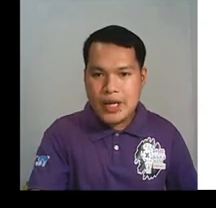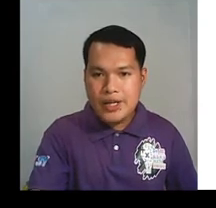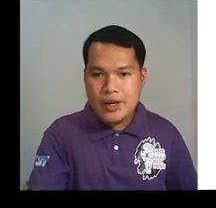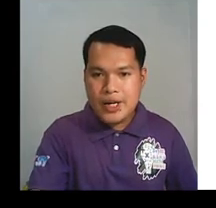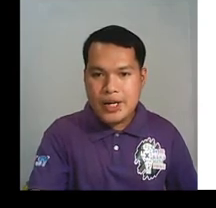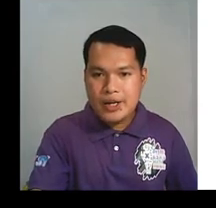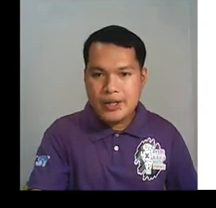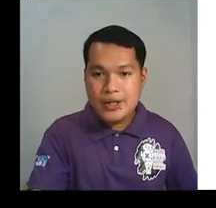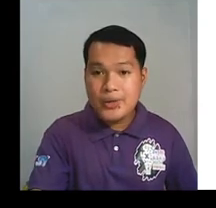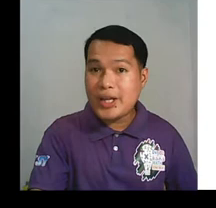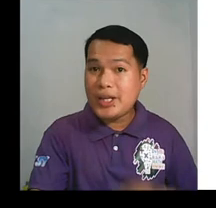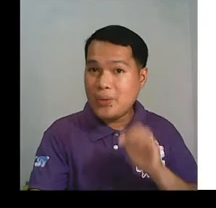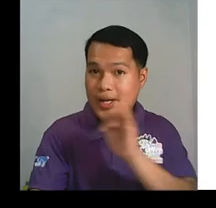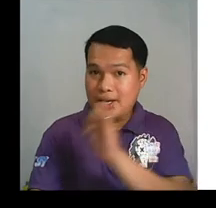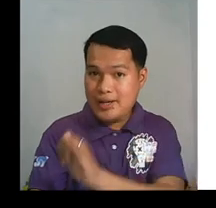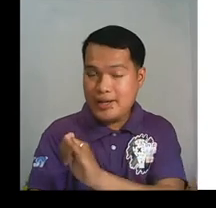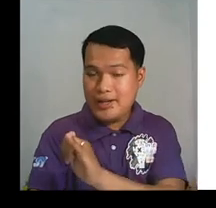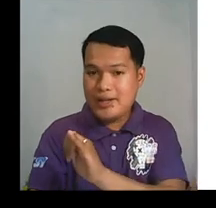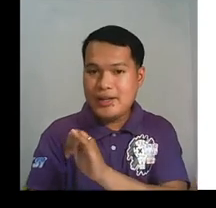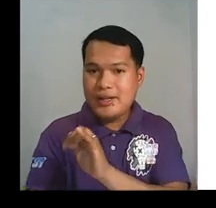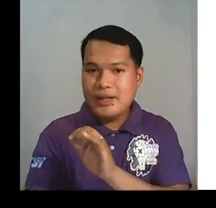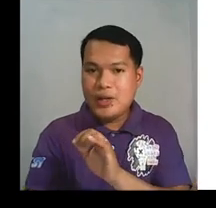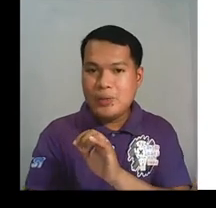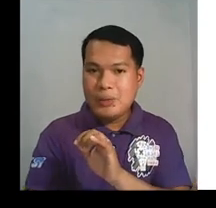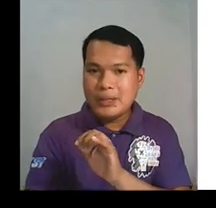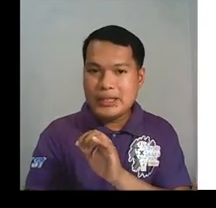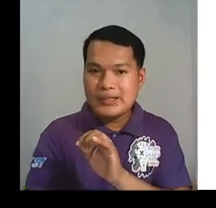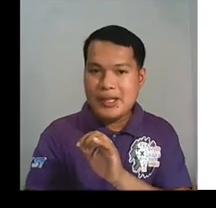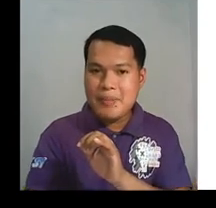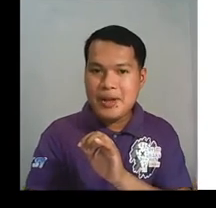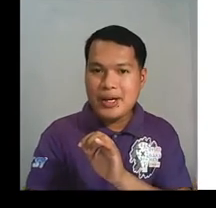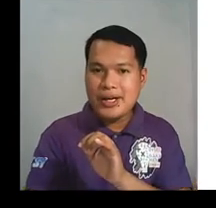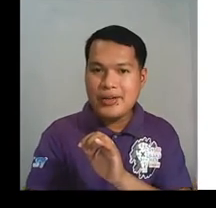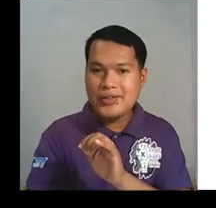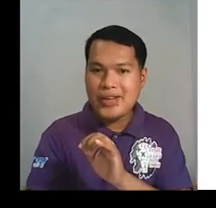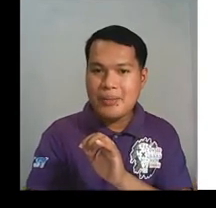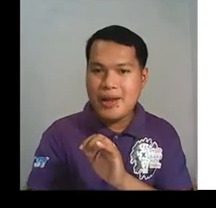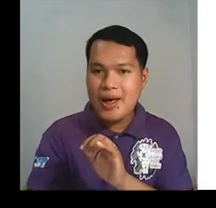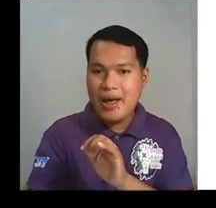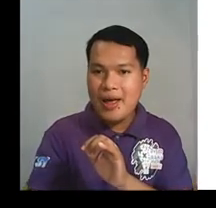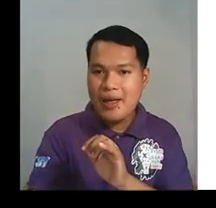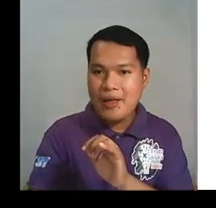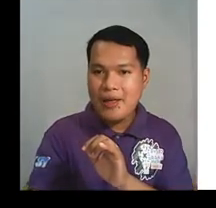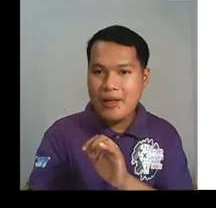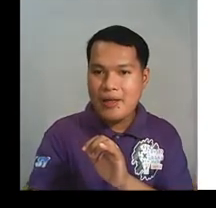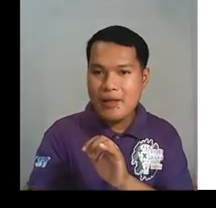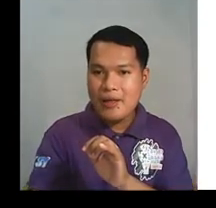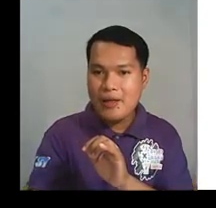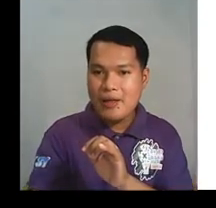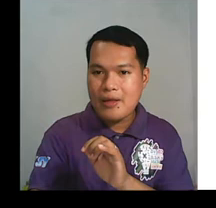9R, yung naiwan, lumipat ang 7R sa kabila,